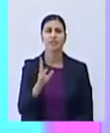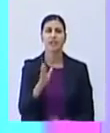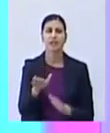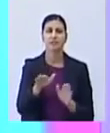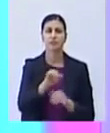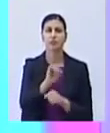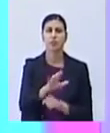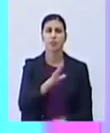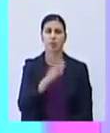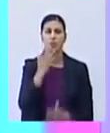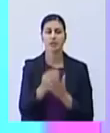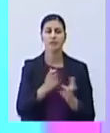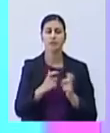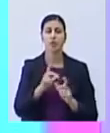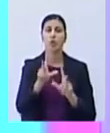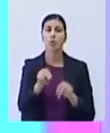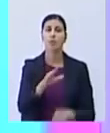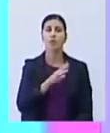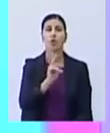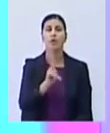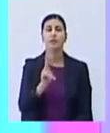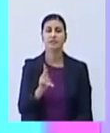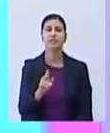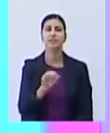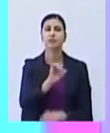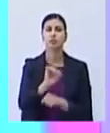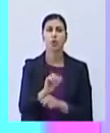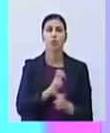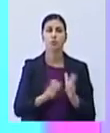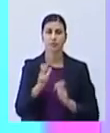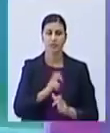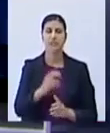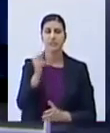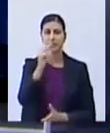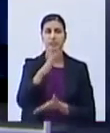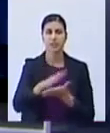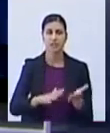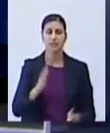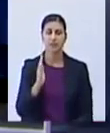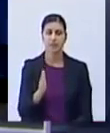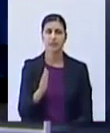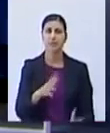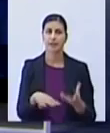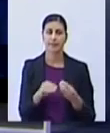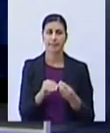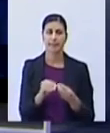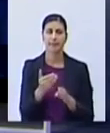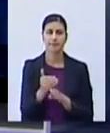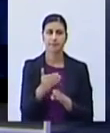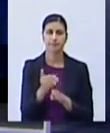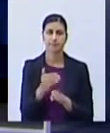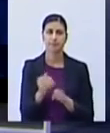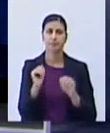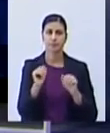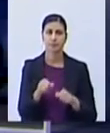მათ დაპირებას აძლევს, რომ ყველა სტატუს შეჩერებული სტუდენტი შეძლებს სწავლის გაგრძელებას და ყველა სახელმწიფო უნივერსიტეტში